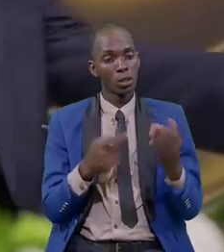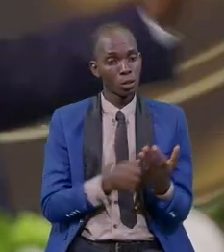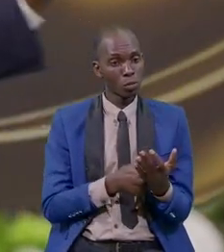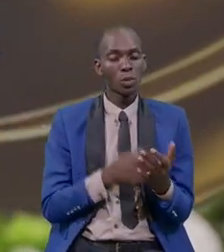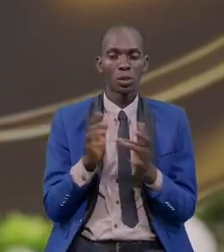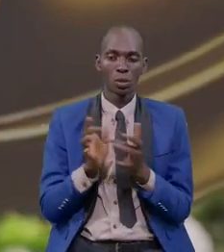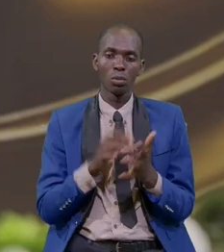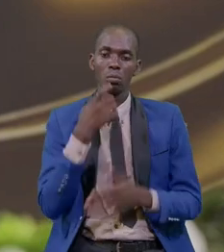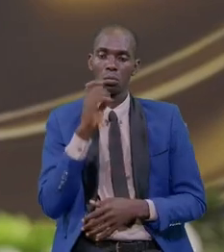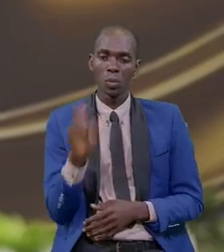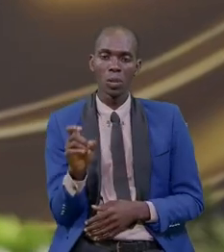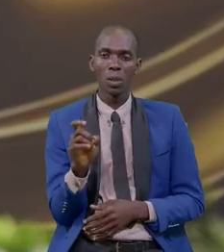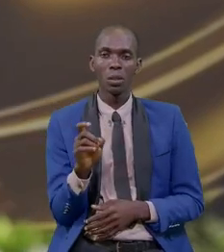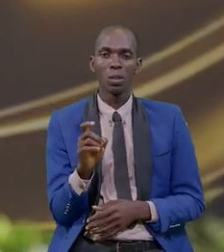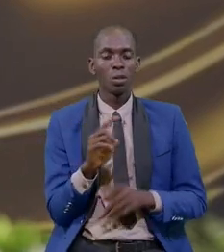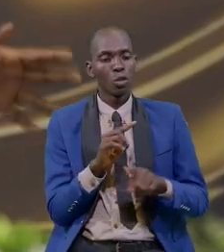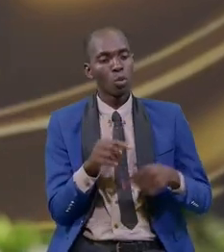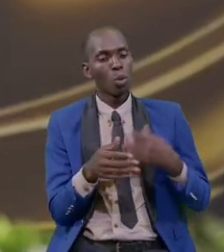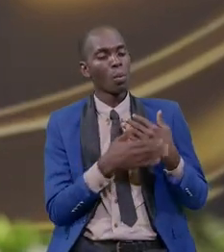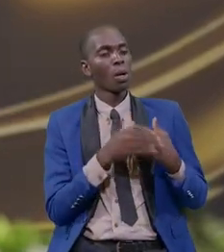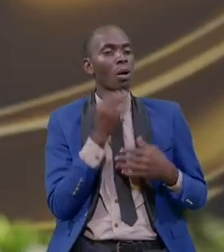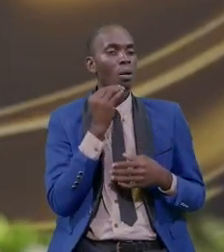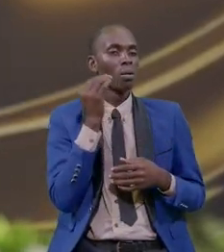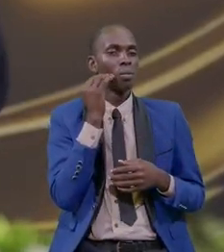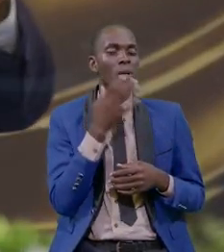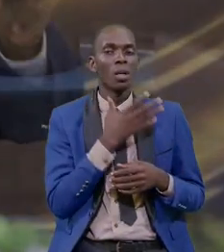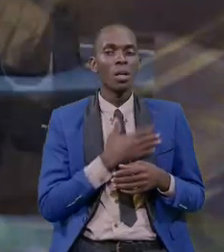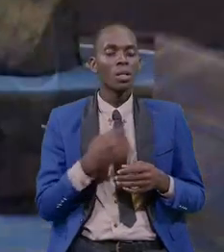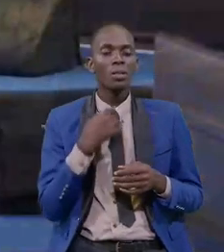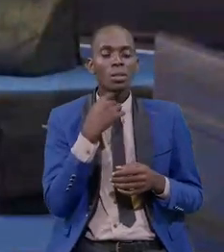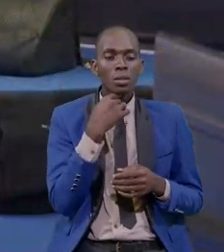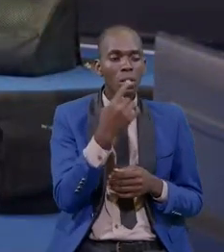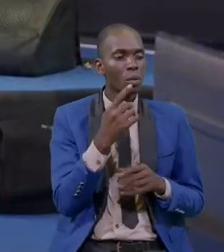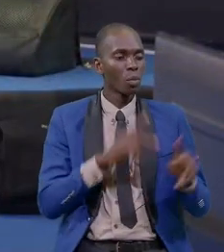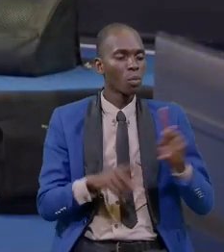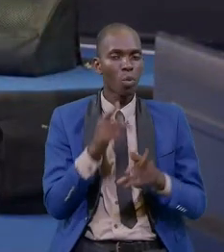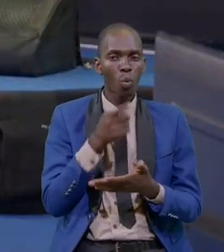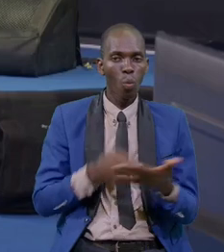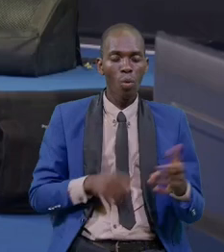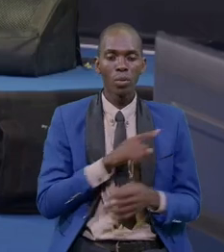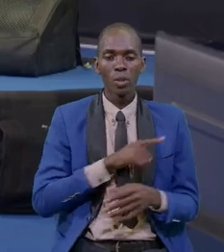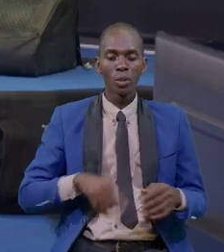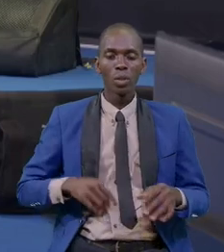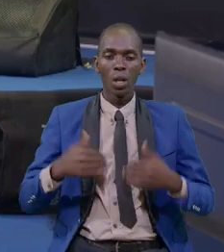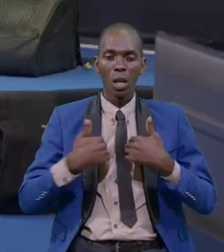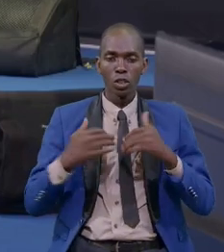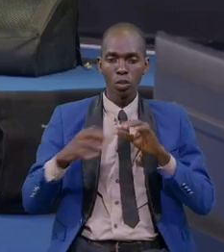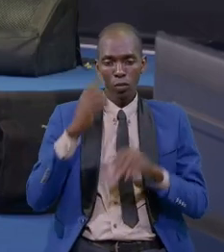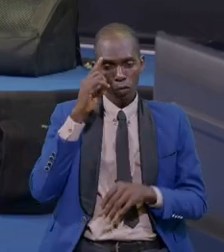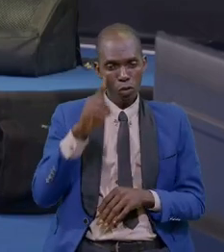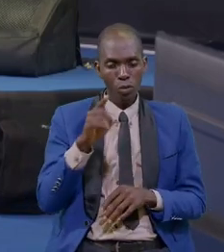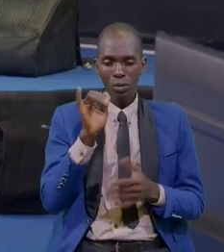commandement. Retourne à la maison et aide celui qui est dit aux autres ce que Dieu t'a dit de faire. Ça c'est un autre